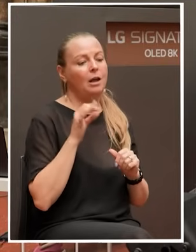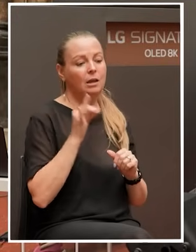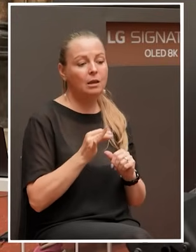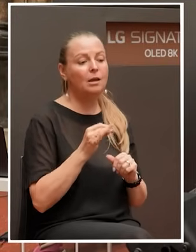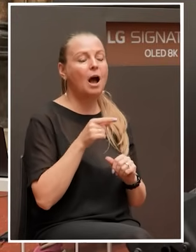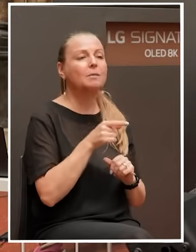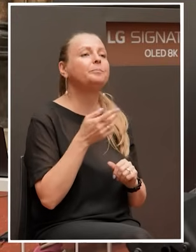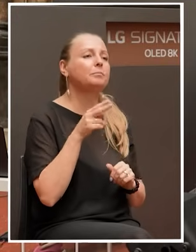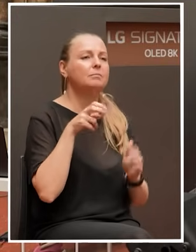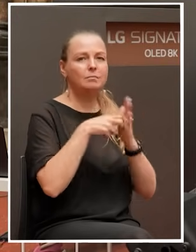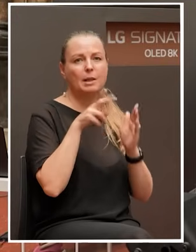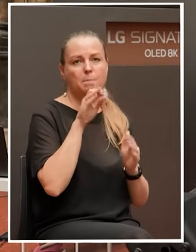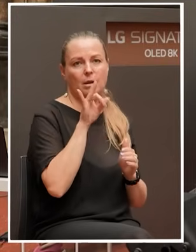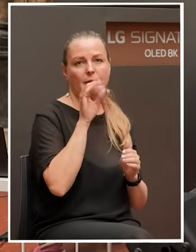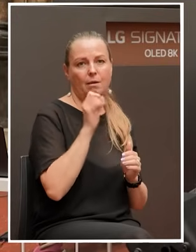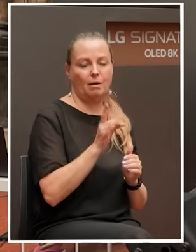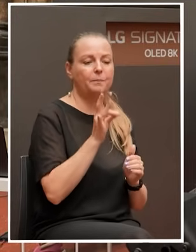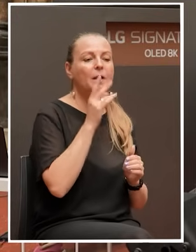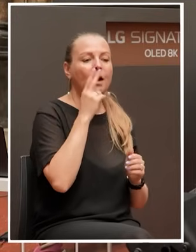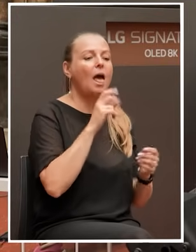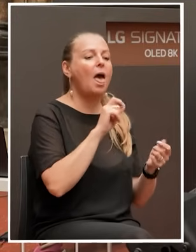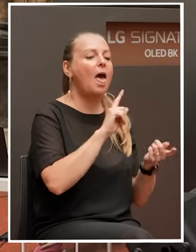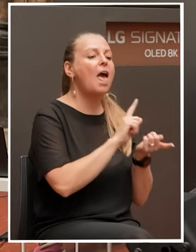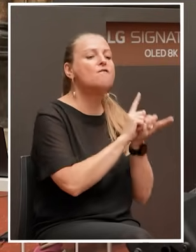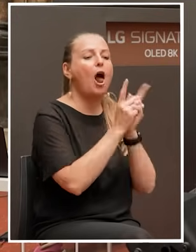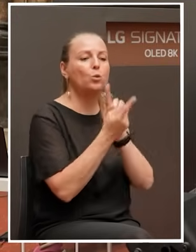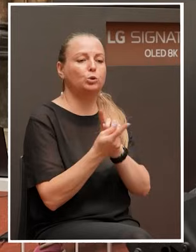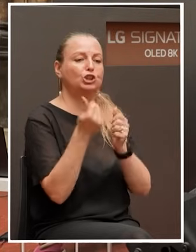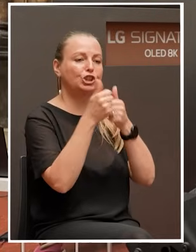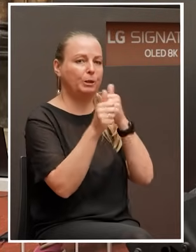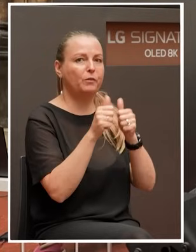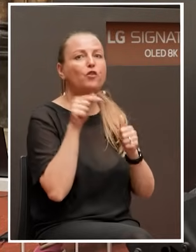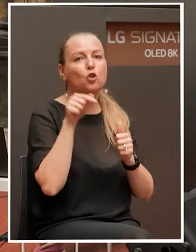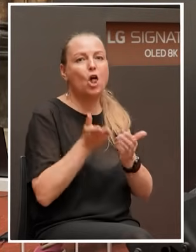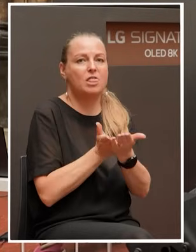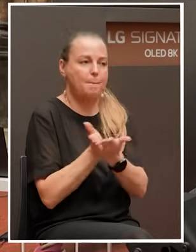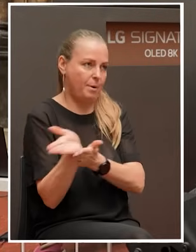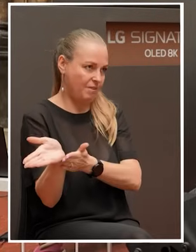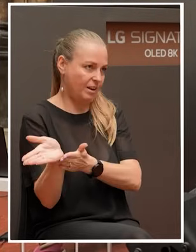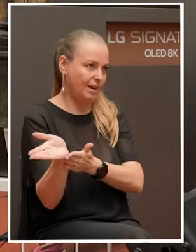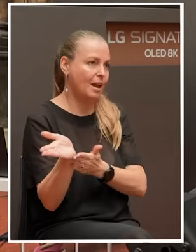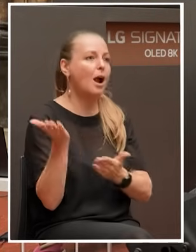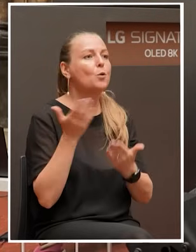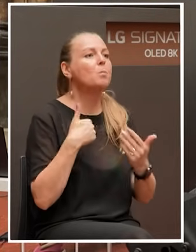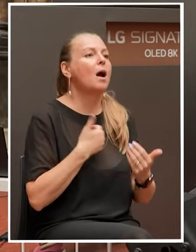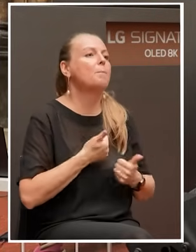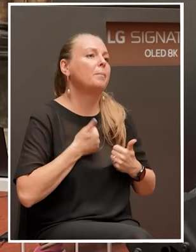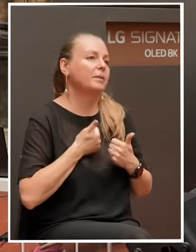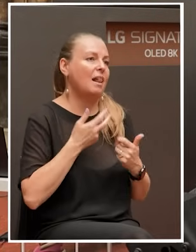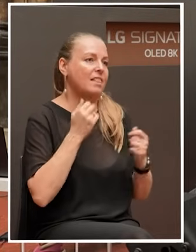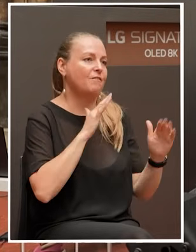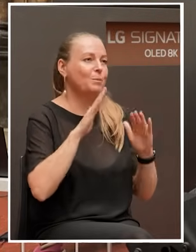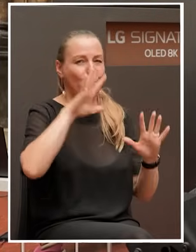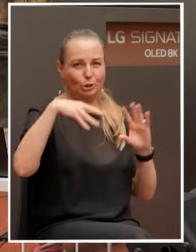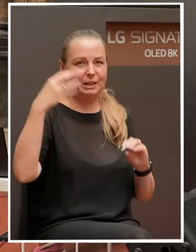они маркируют эволюцию живописи в том направлении, которое мы тоже пытались на выставке после импрессионизма показать.